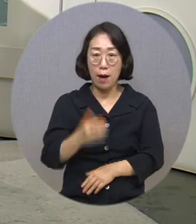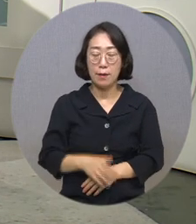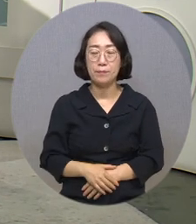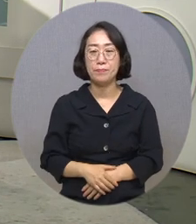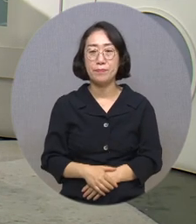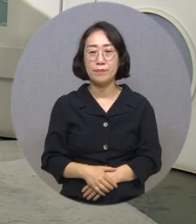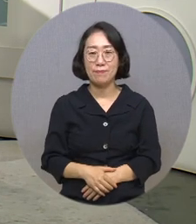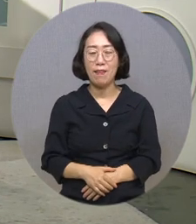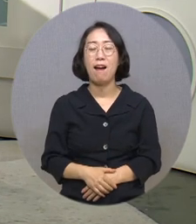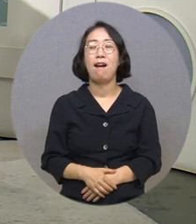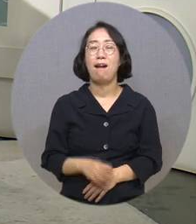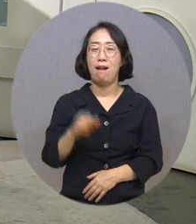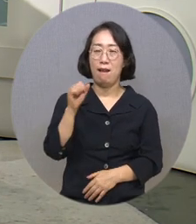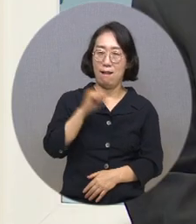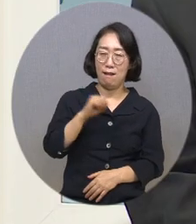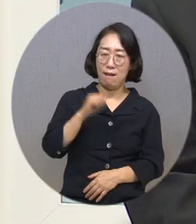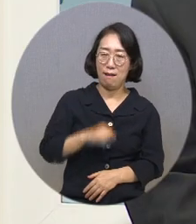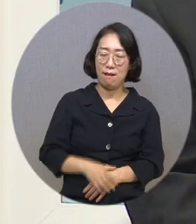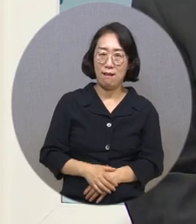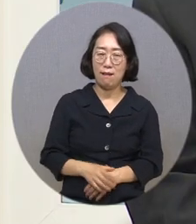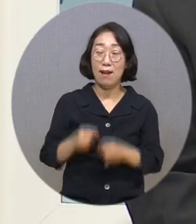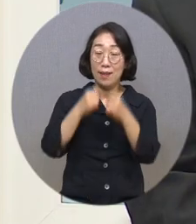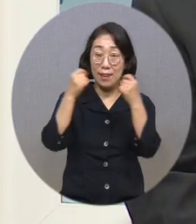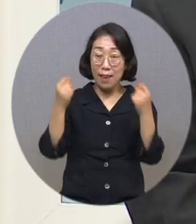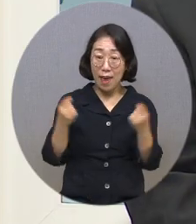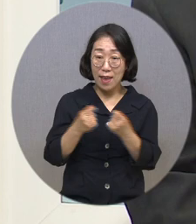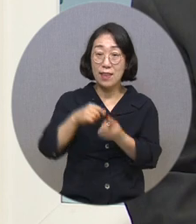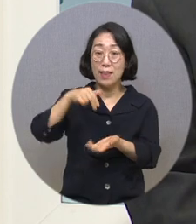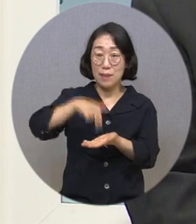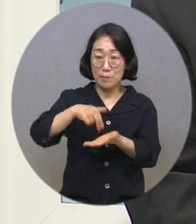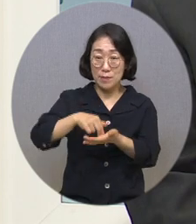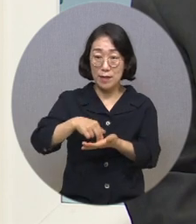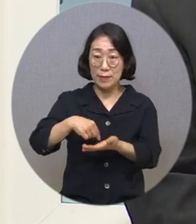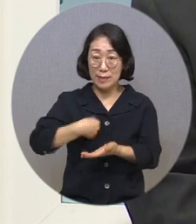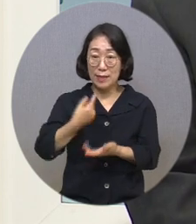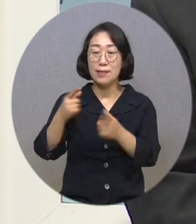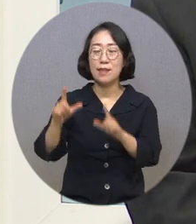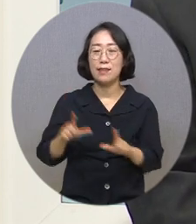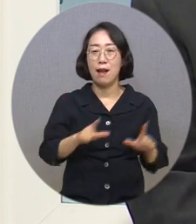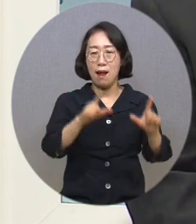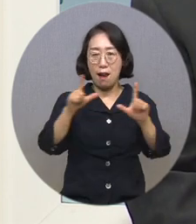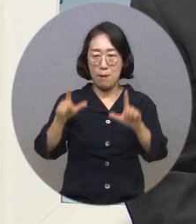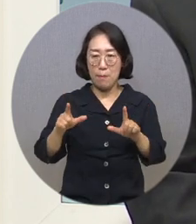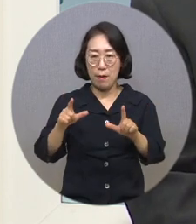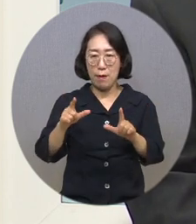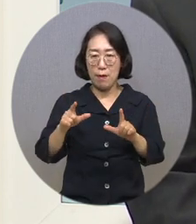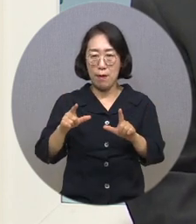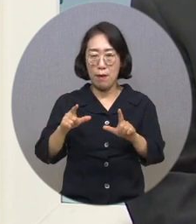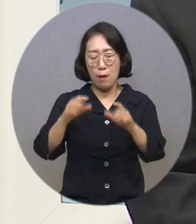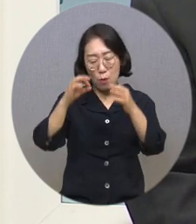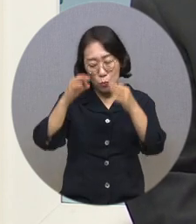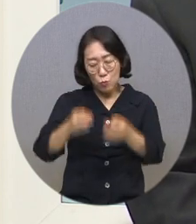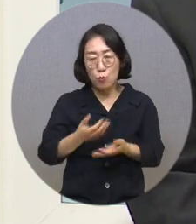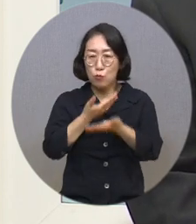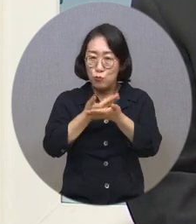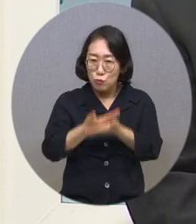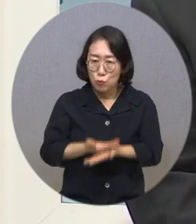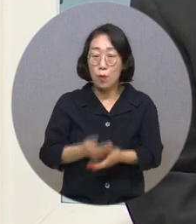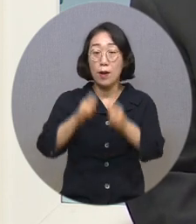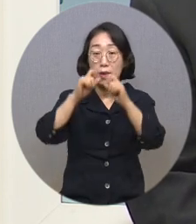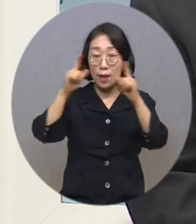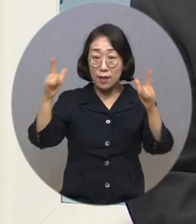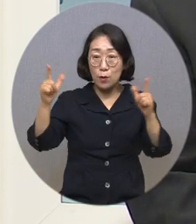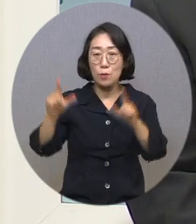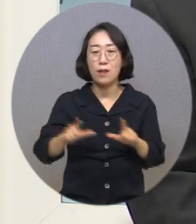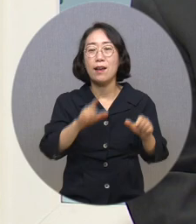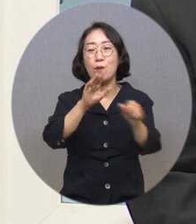그렇구만요. 진짜 한 개인으로서 진짜 자신의 삶의 가치를 알고 살게 해주시는 것 같아서